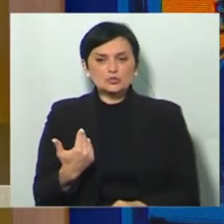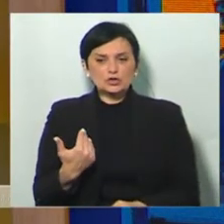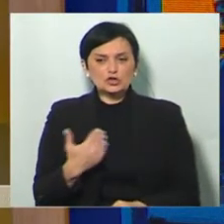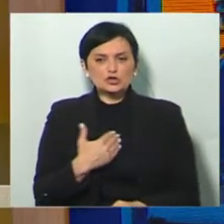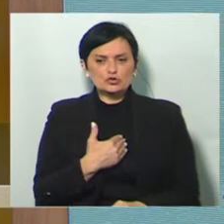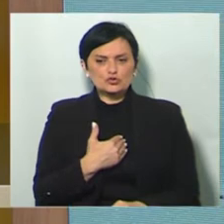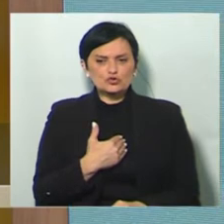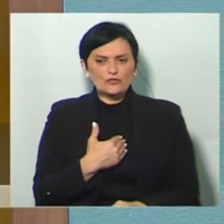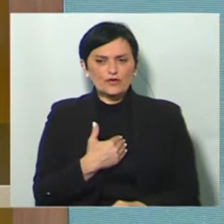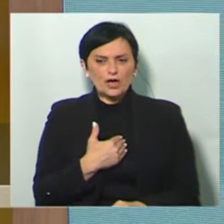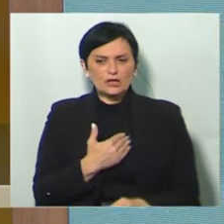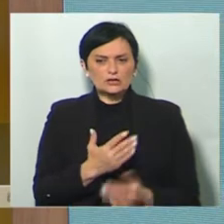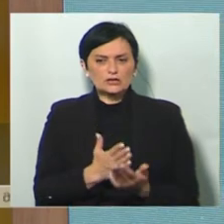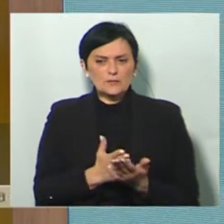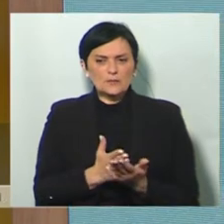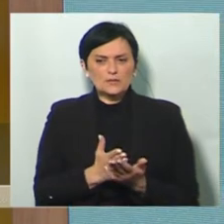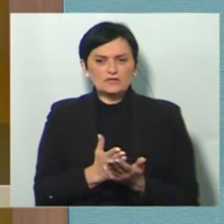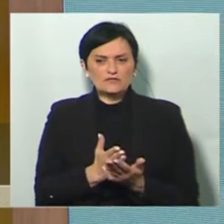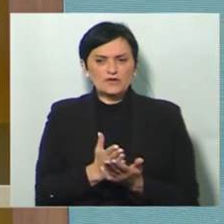საკმაოდ